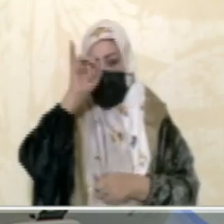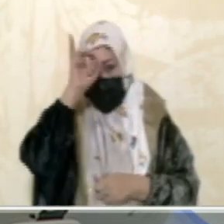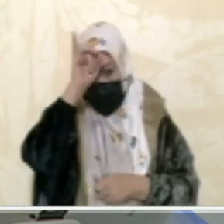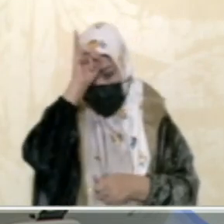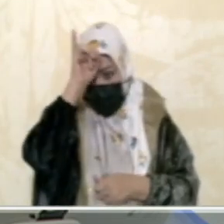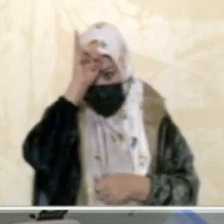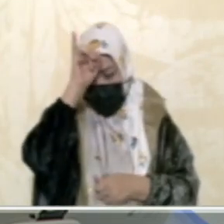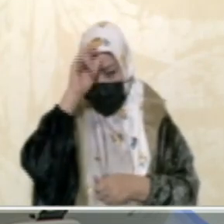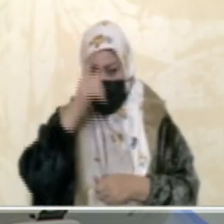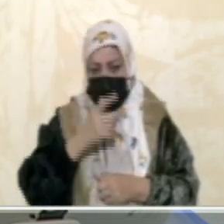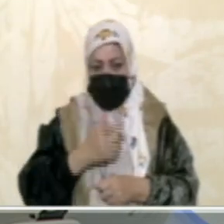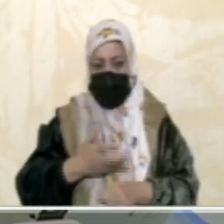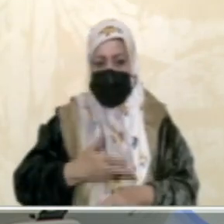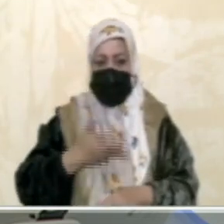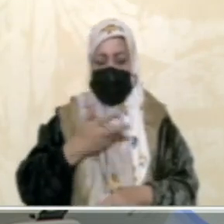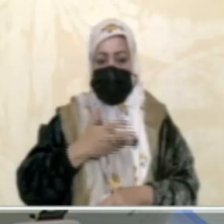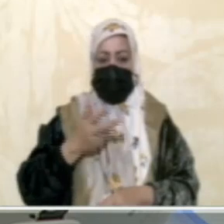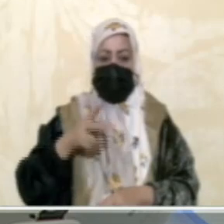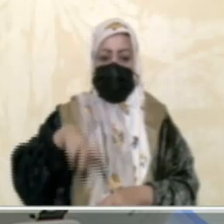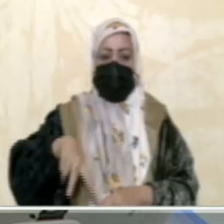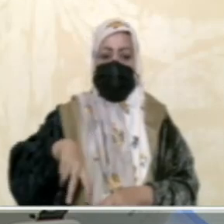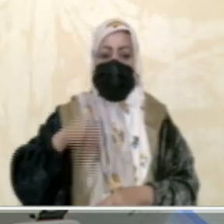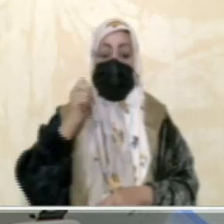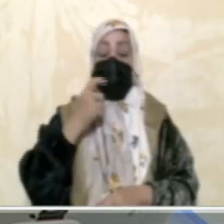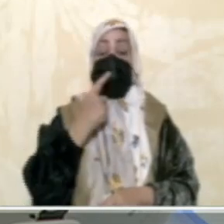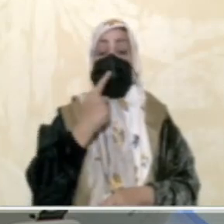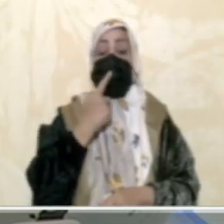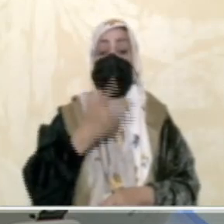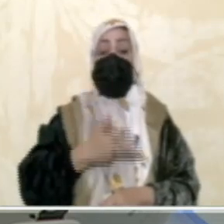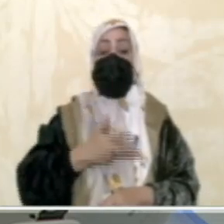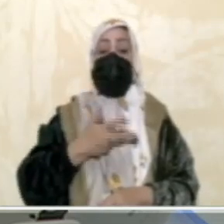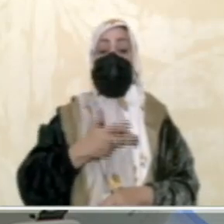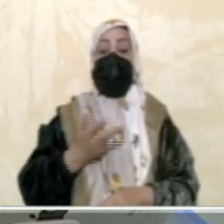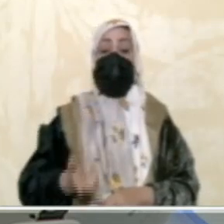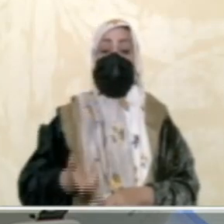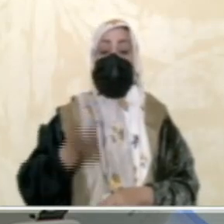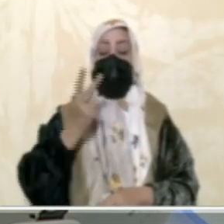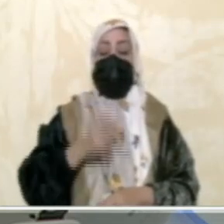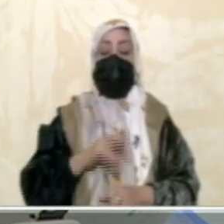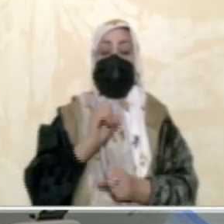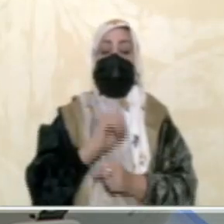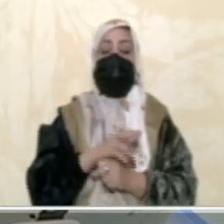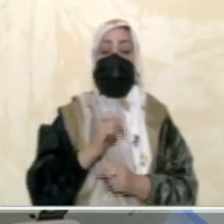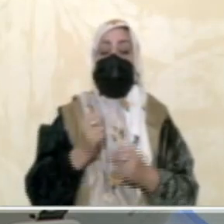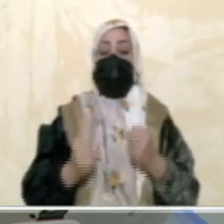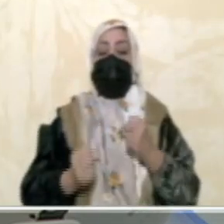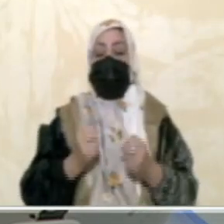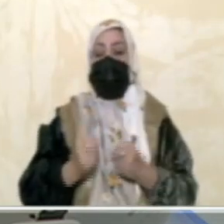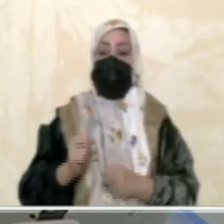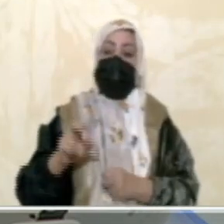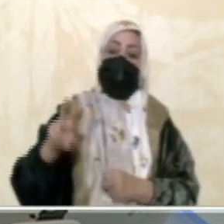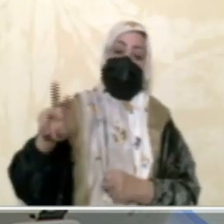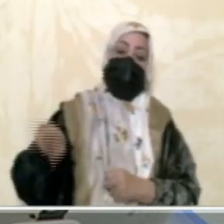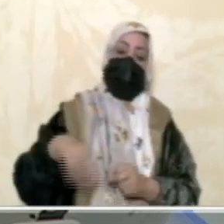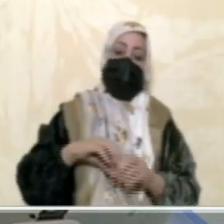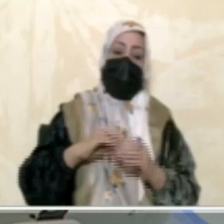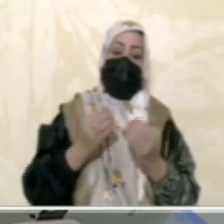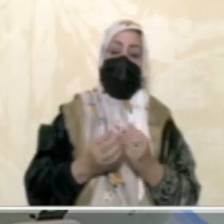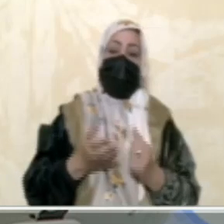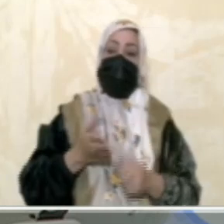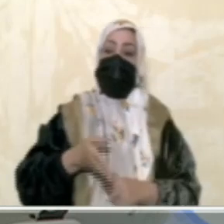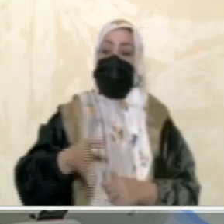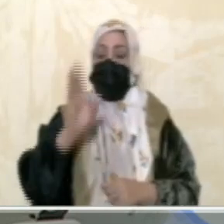ثمانين سنه كامله وياتي بسيارته من تاجوراء الى مسلاته وياتي